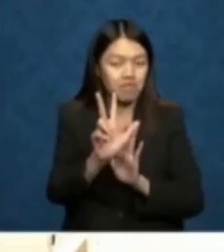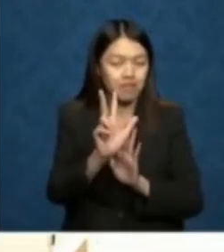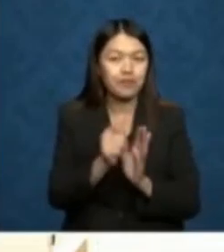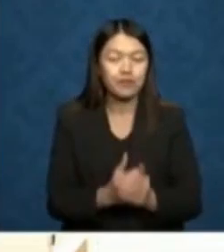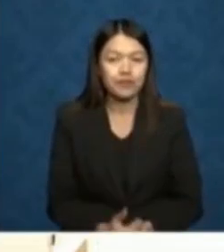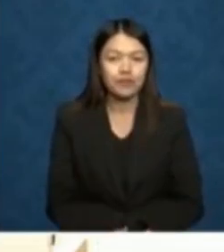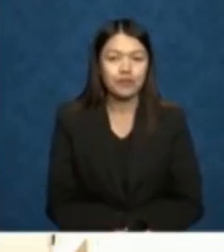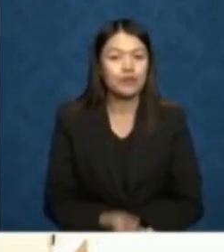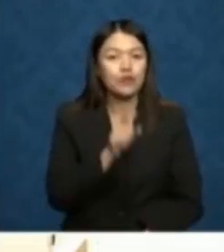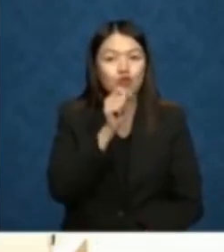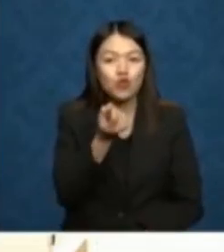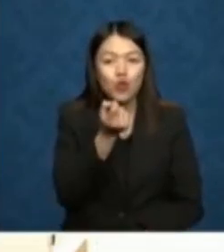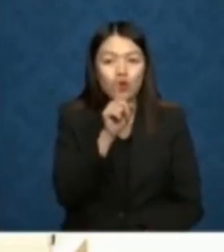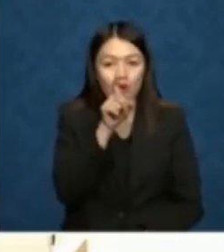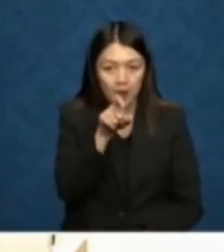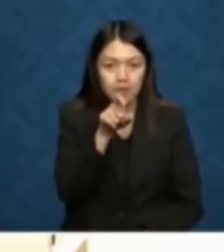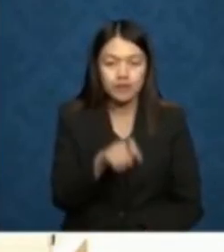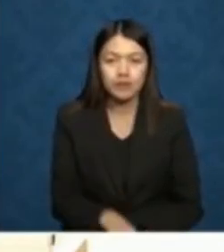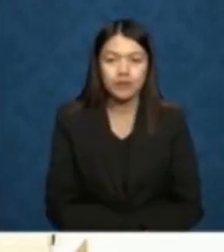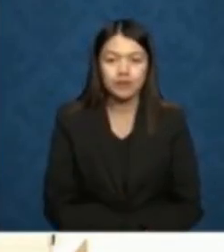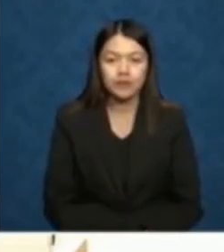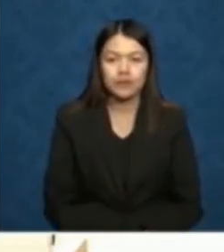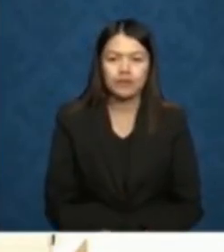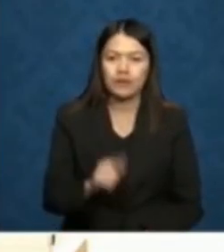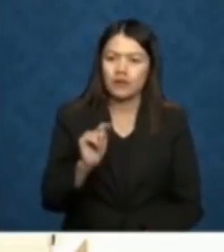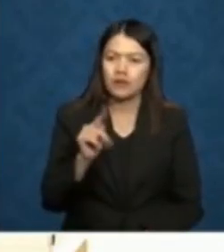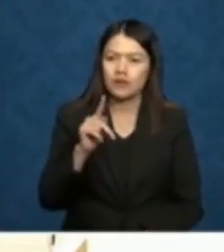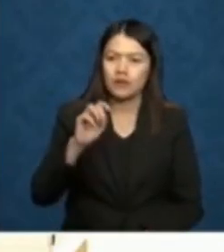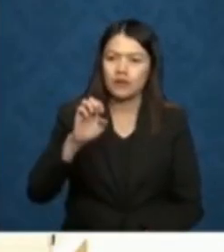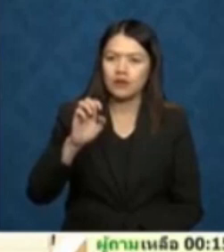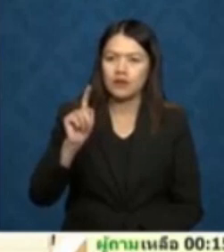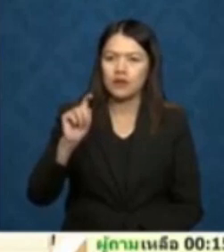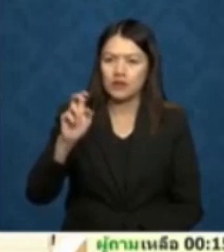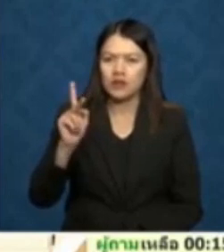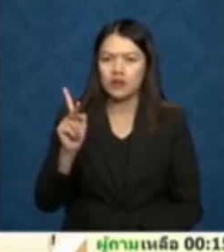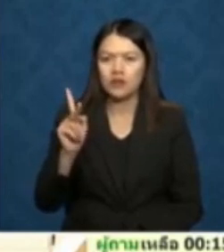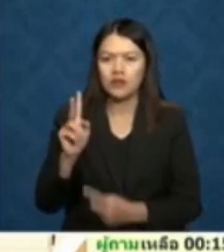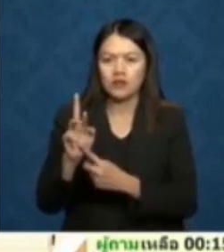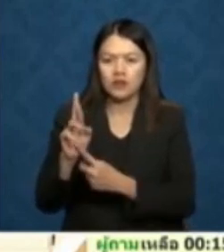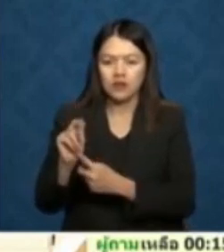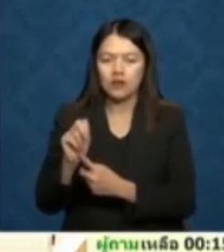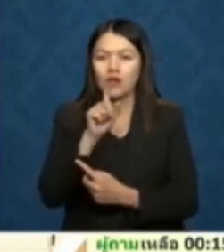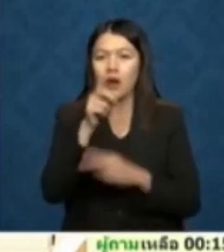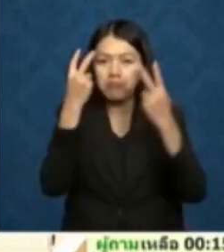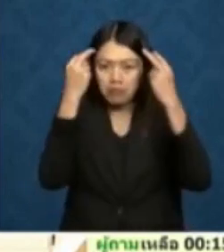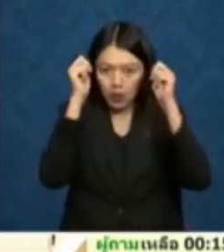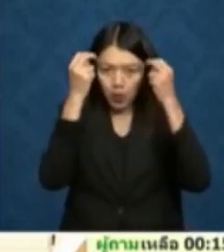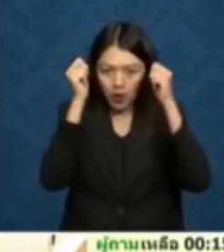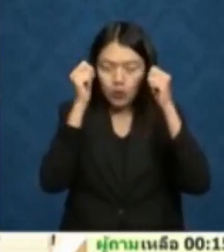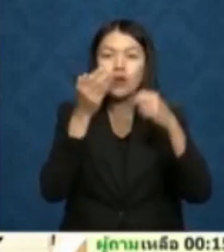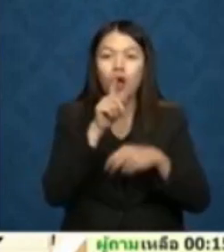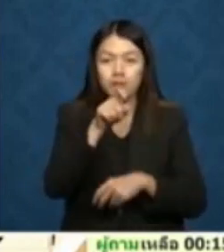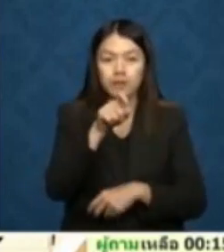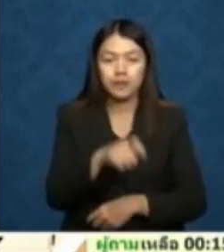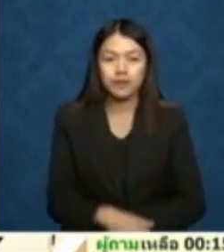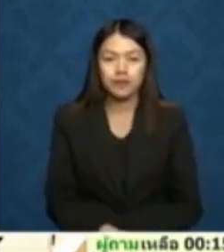สดด้วยวาจาของคุณทิติกันทิติพฤทธิกุลครับถามท่านนายกรัฐมนตรี